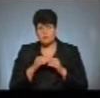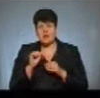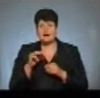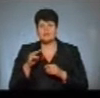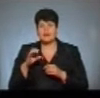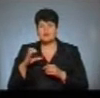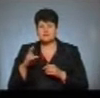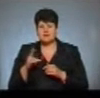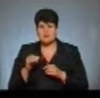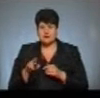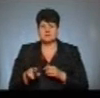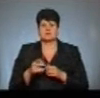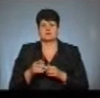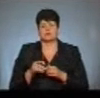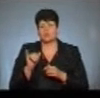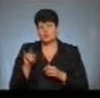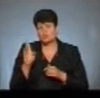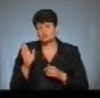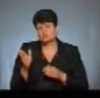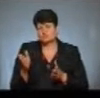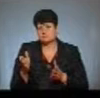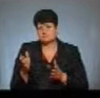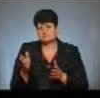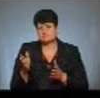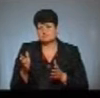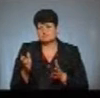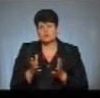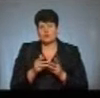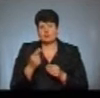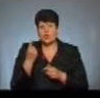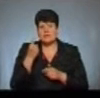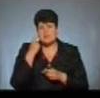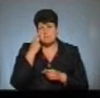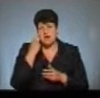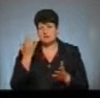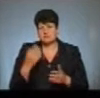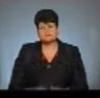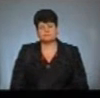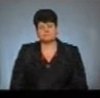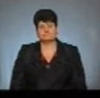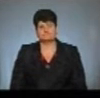то саме державна підсумкова атестація тоді буде обрахована в 1 бал.